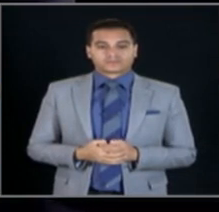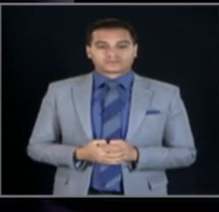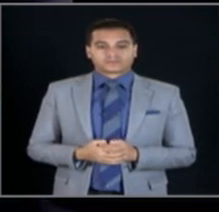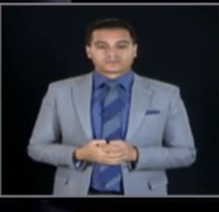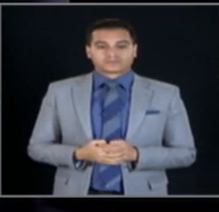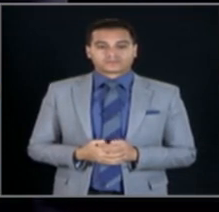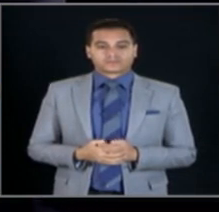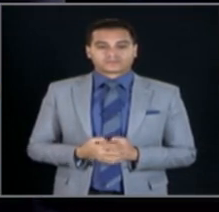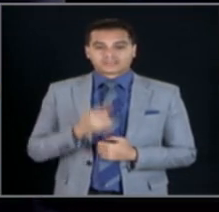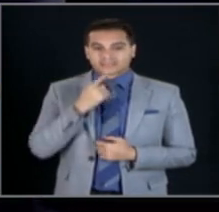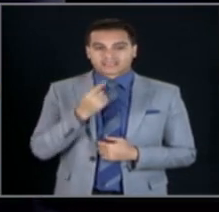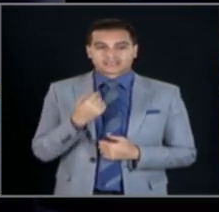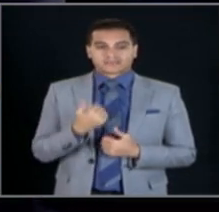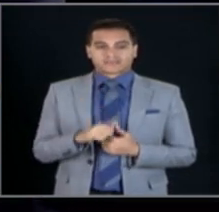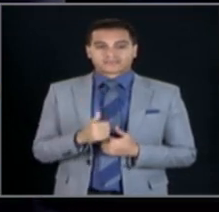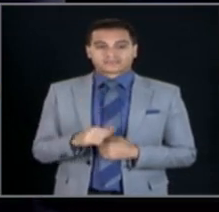ثانيه